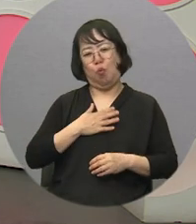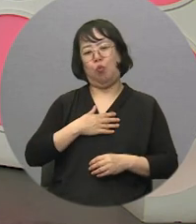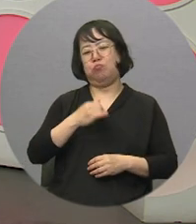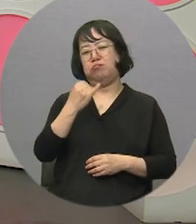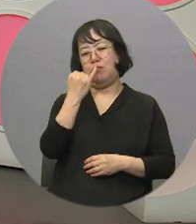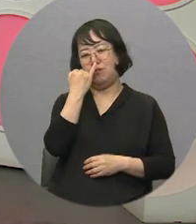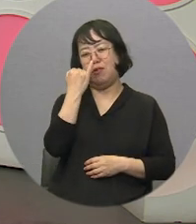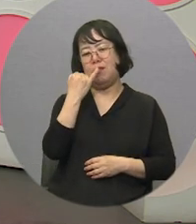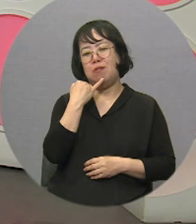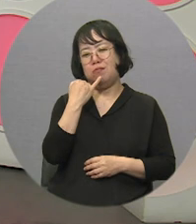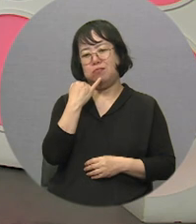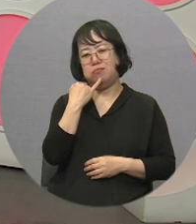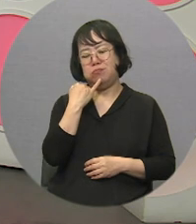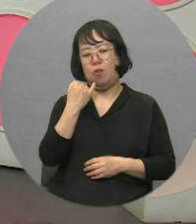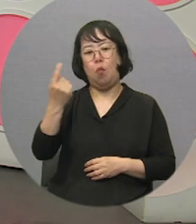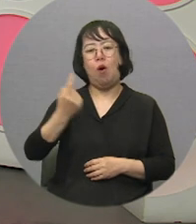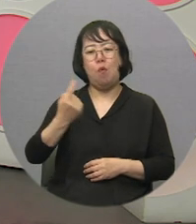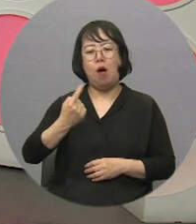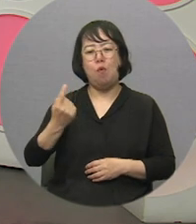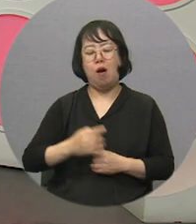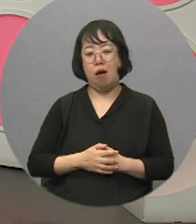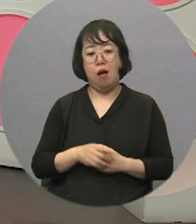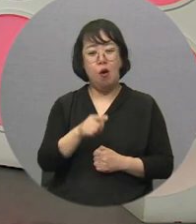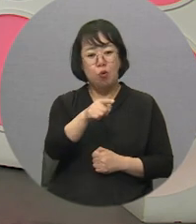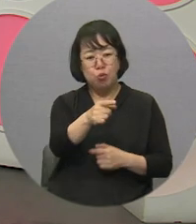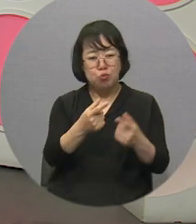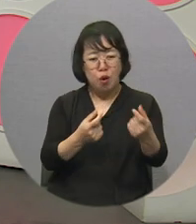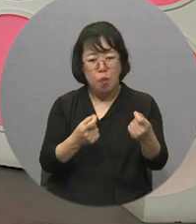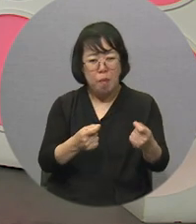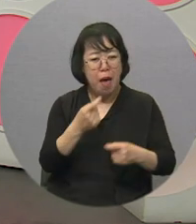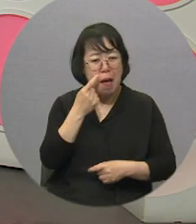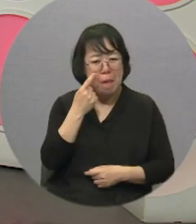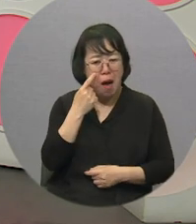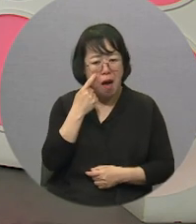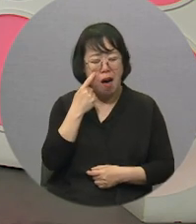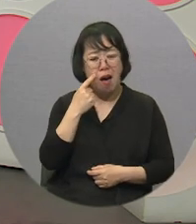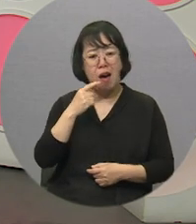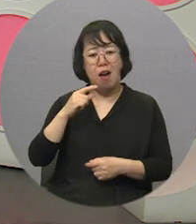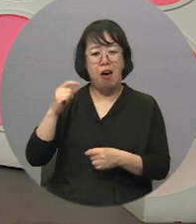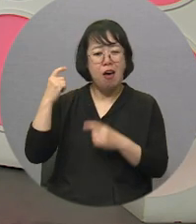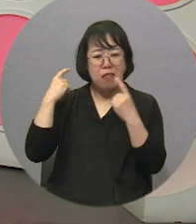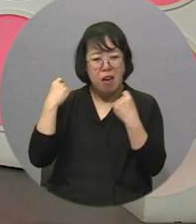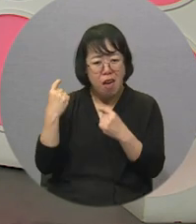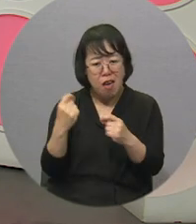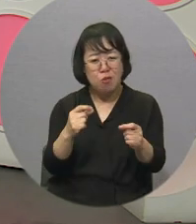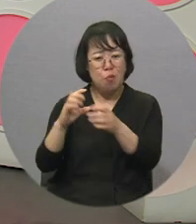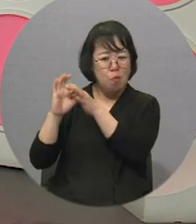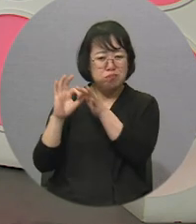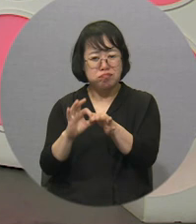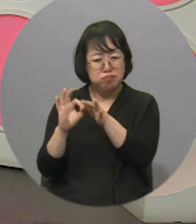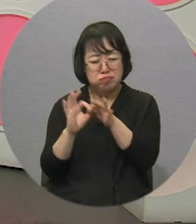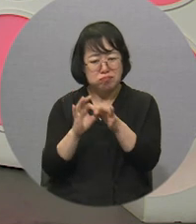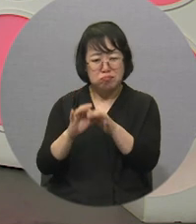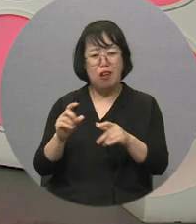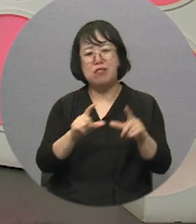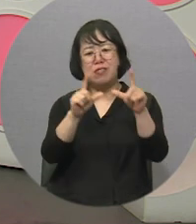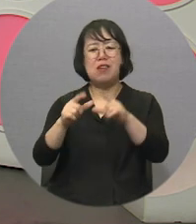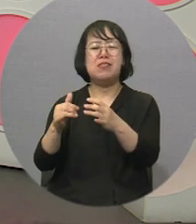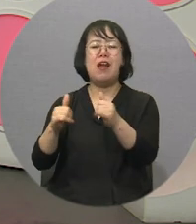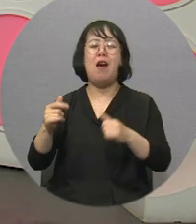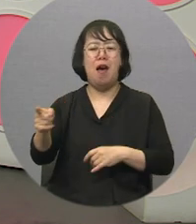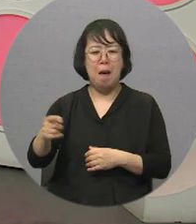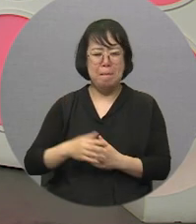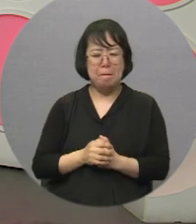이 방법을 한번 써봐. 같이 살 거면 최선을 다해봐야지 라고 제가 또 말을